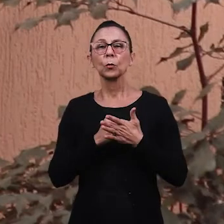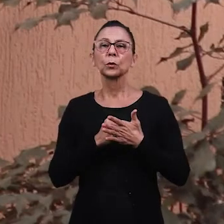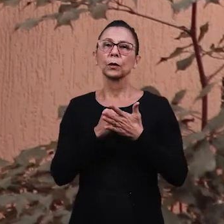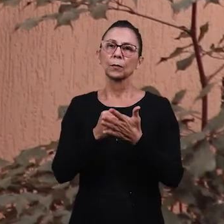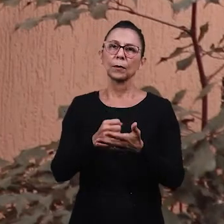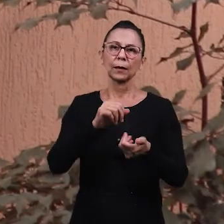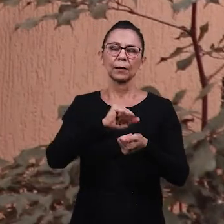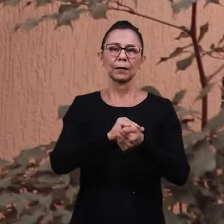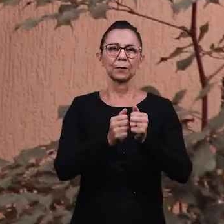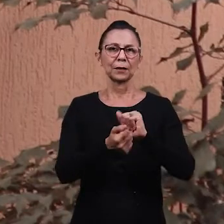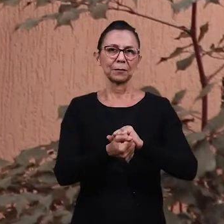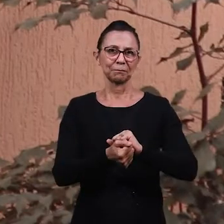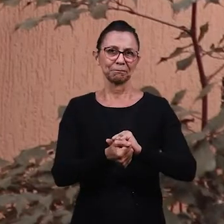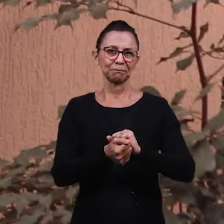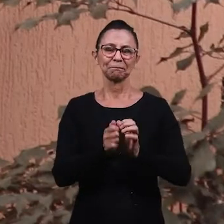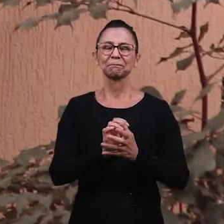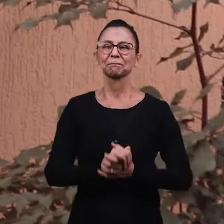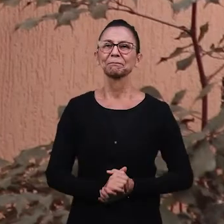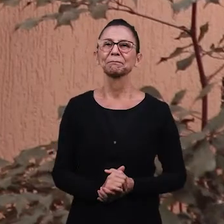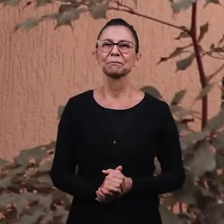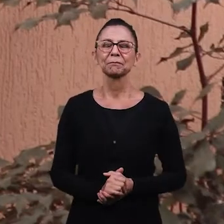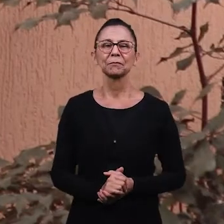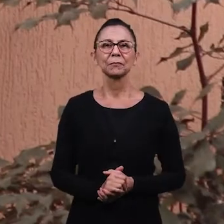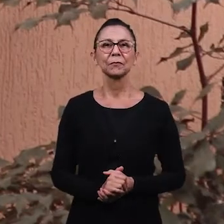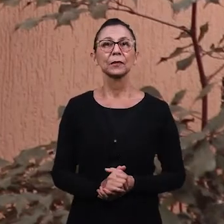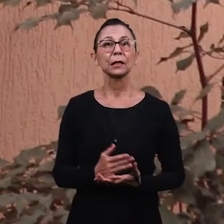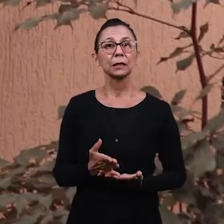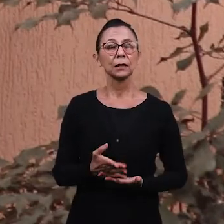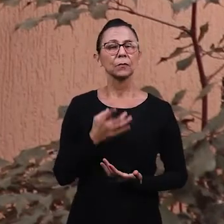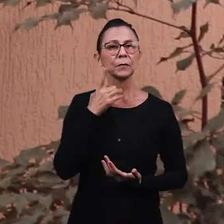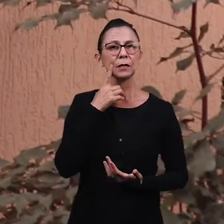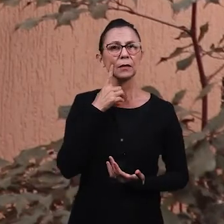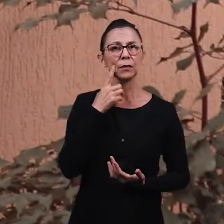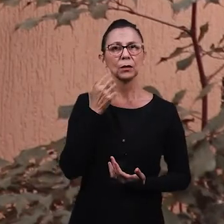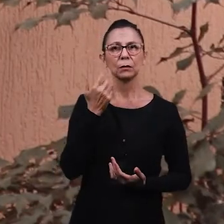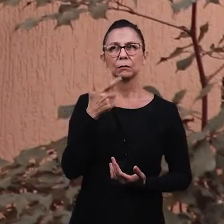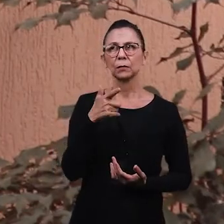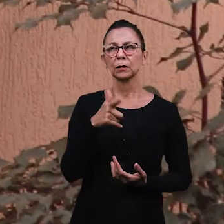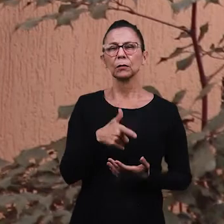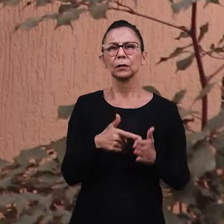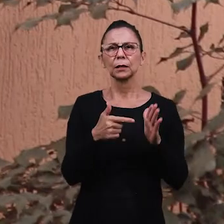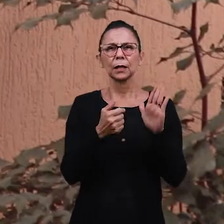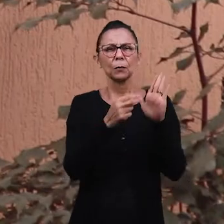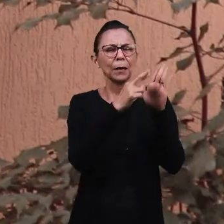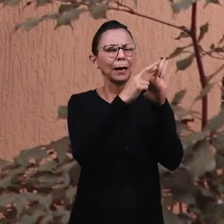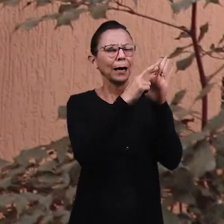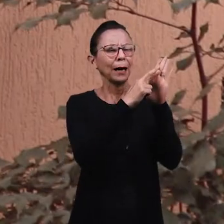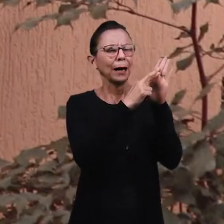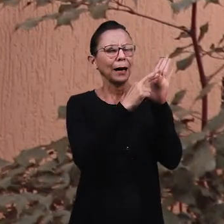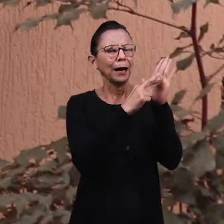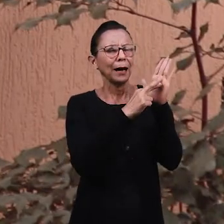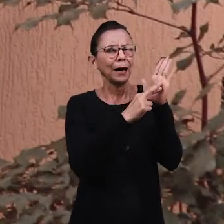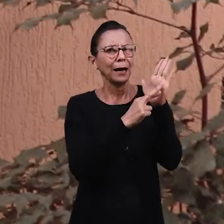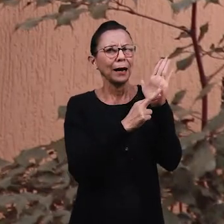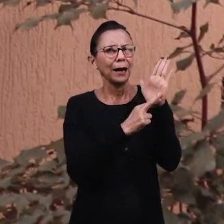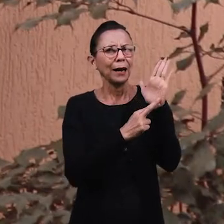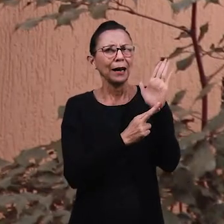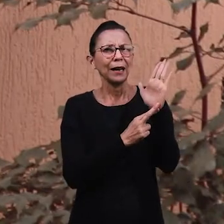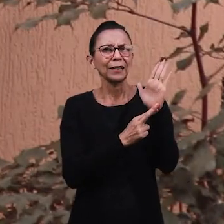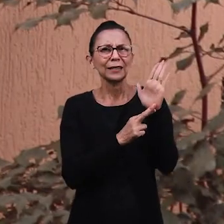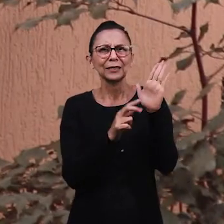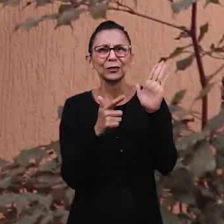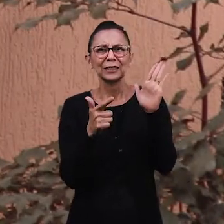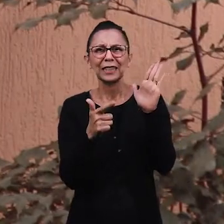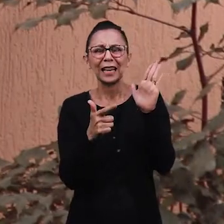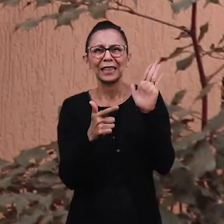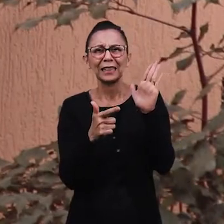que nous pouvons faire, d'adapter dans le jour le jour. Comme vous voyez, il n'y a pas une recette de gâteau que nous pouvons